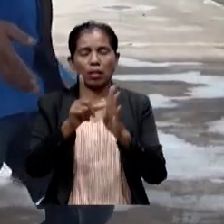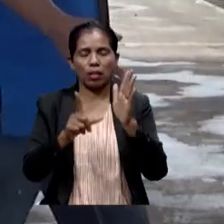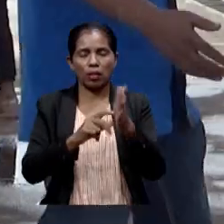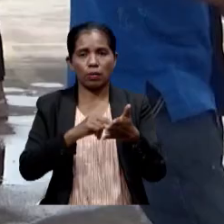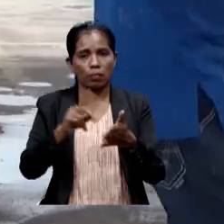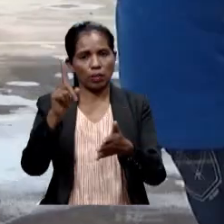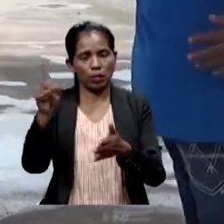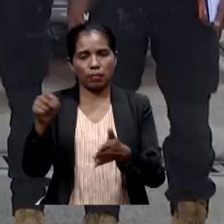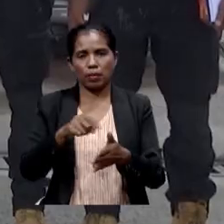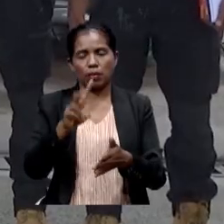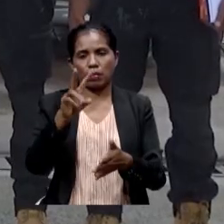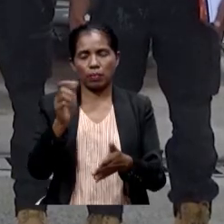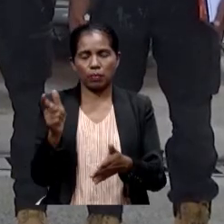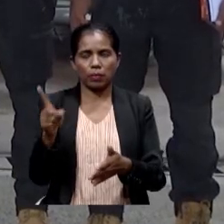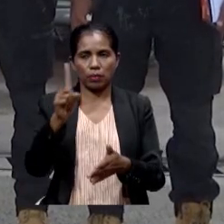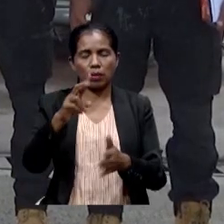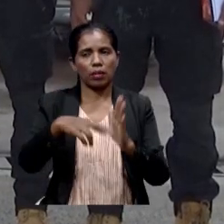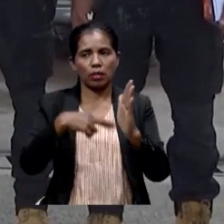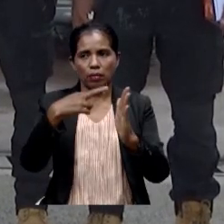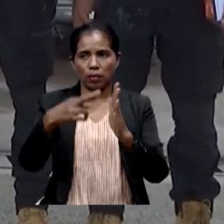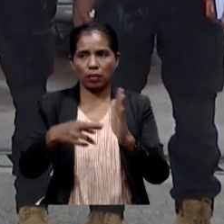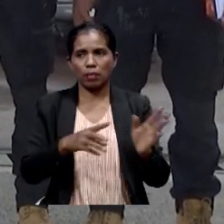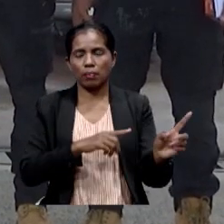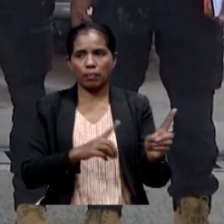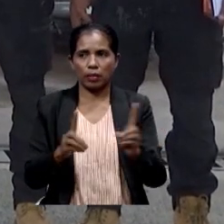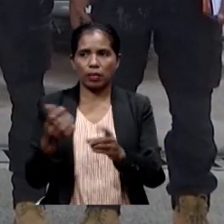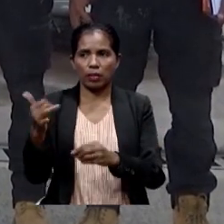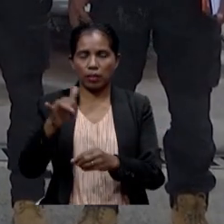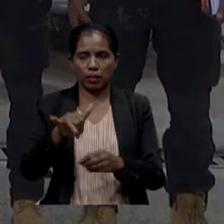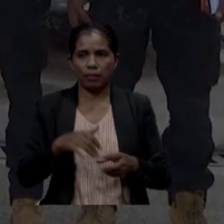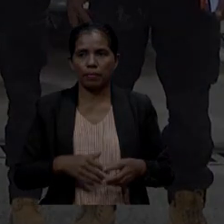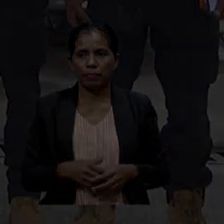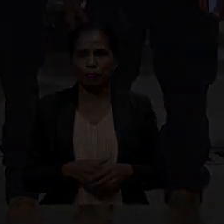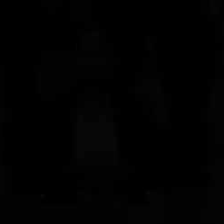ida bararing roron resingida honia regulamentar complementar sira. Abraão Amaral, GMN.